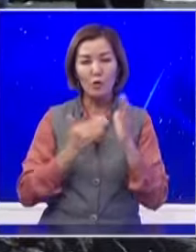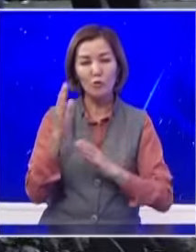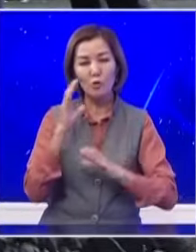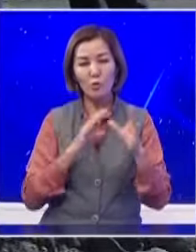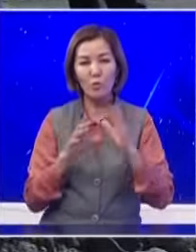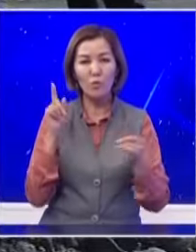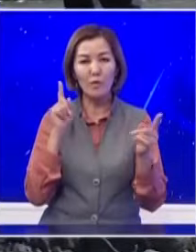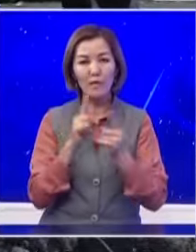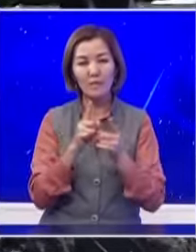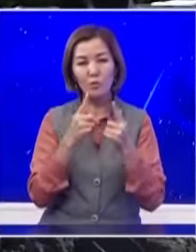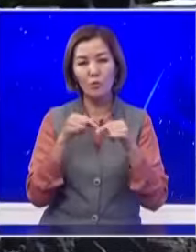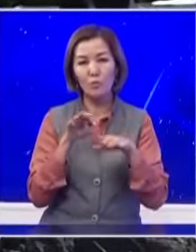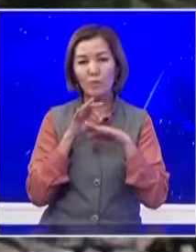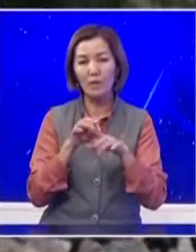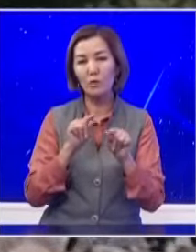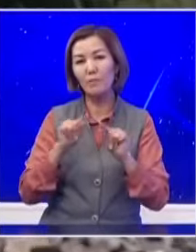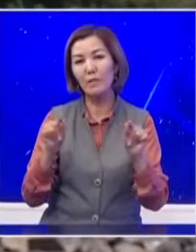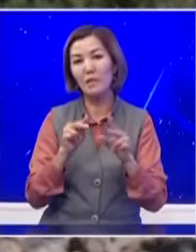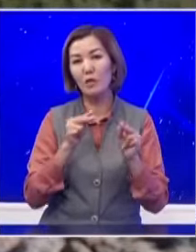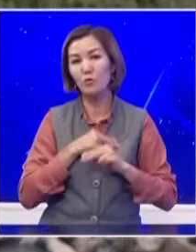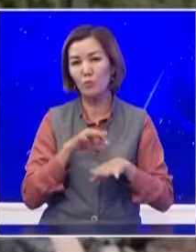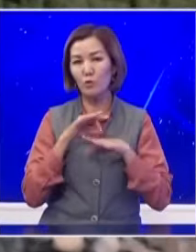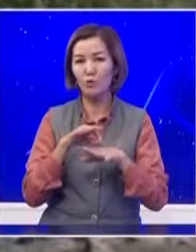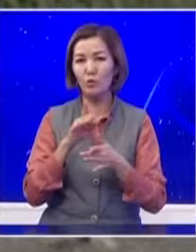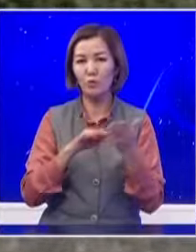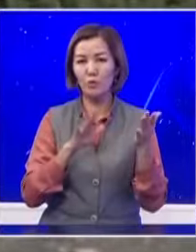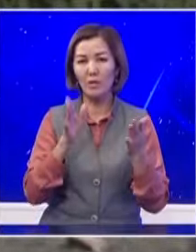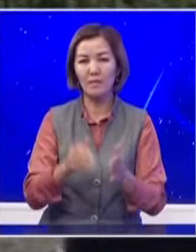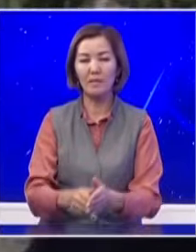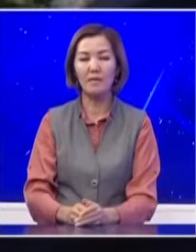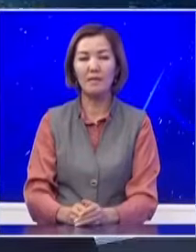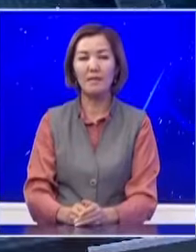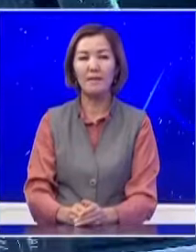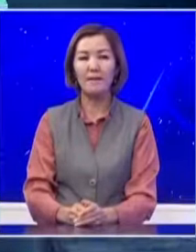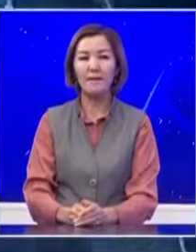студенттерімен кездесу ұйымдастырып, насихат жұмысы да жалғаспақ.